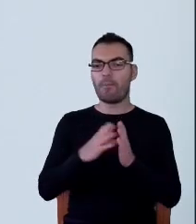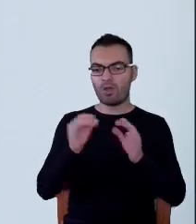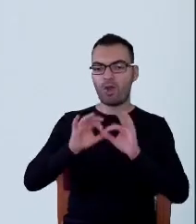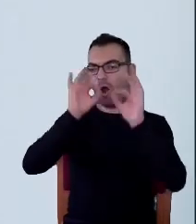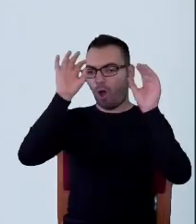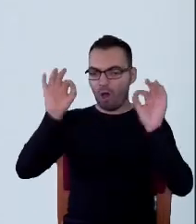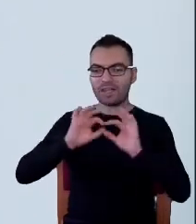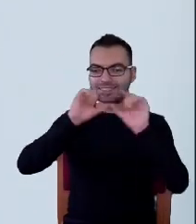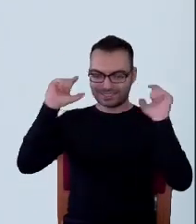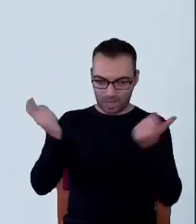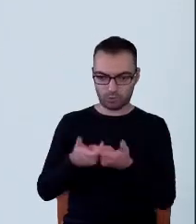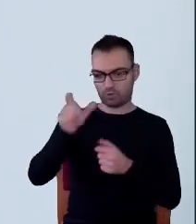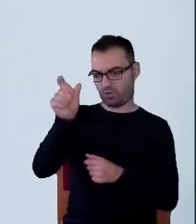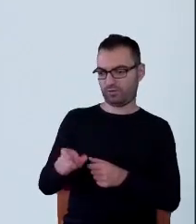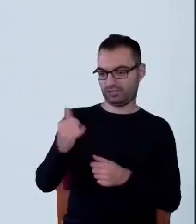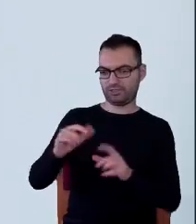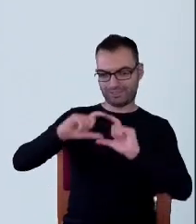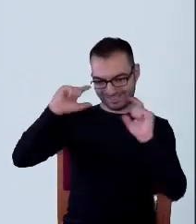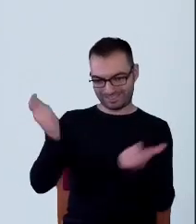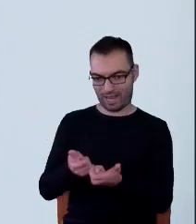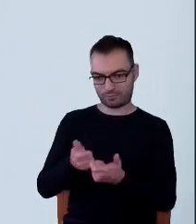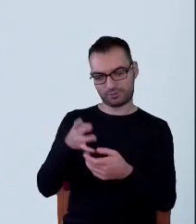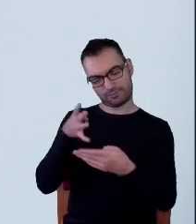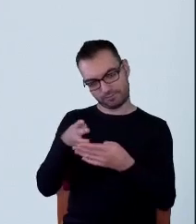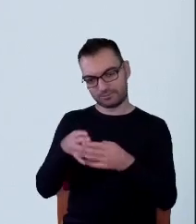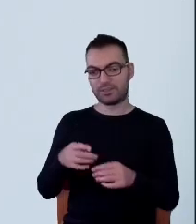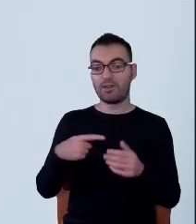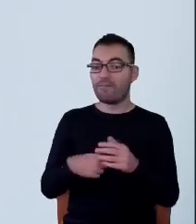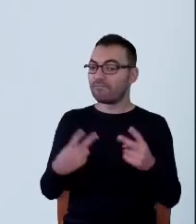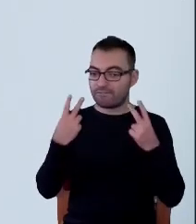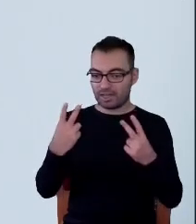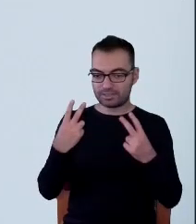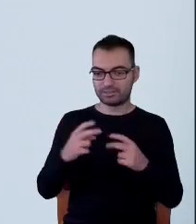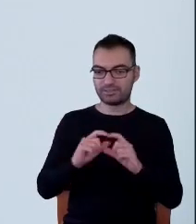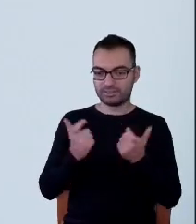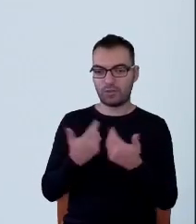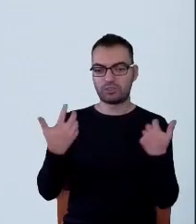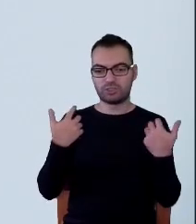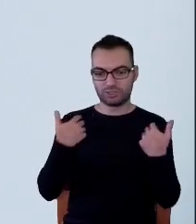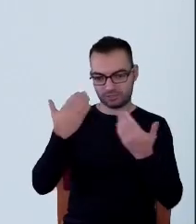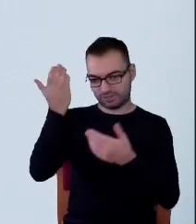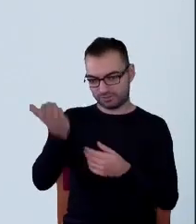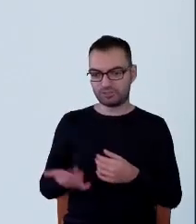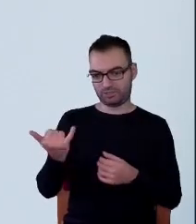na to funkcjonowanie dziecka, dlatego że tak dla nas jest istotny ten potencjał, ten kapitał społeczny,